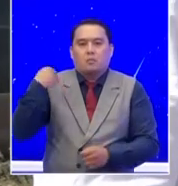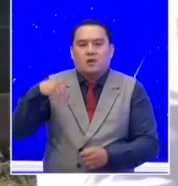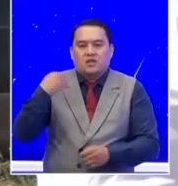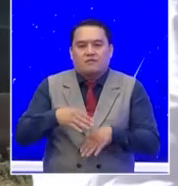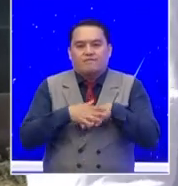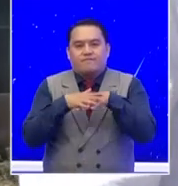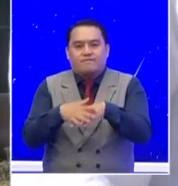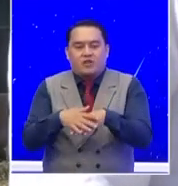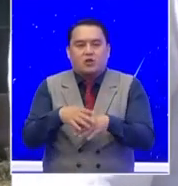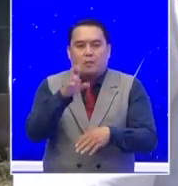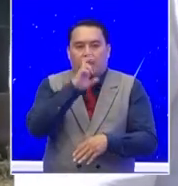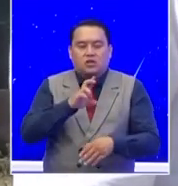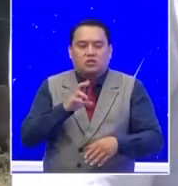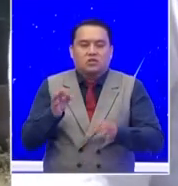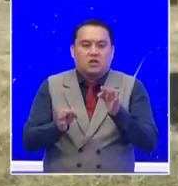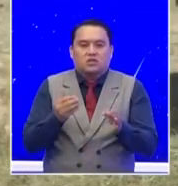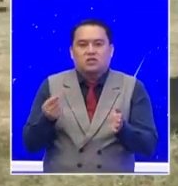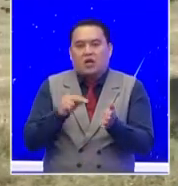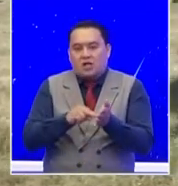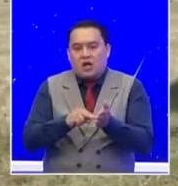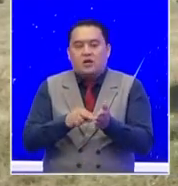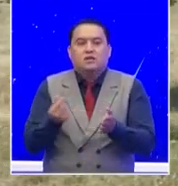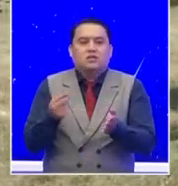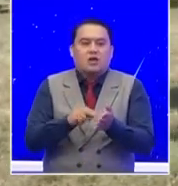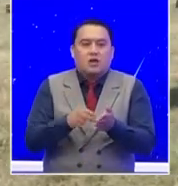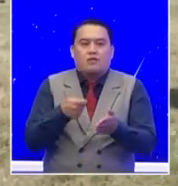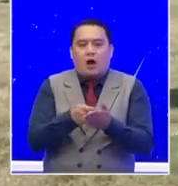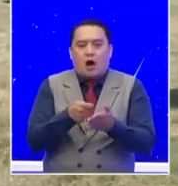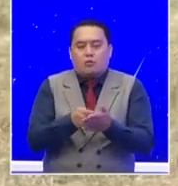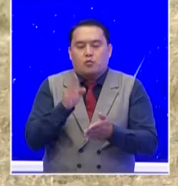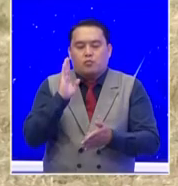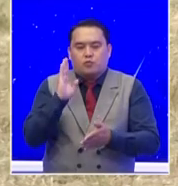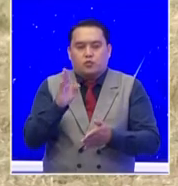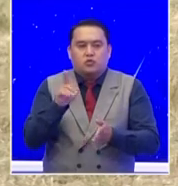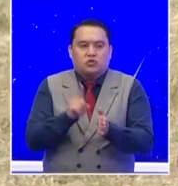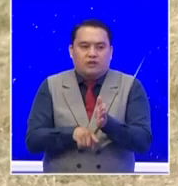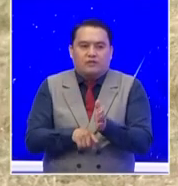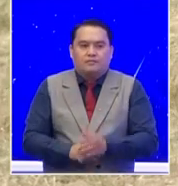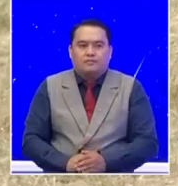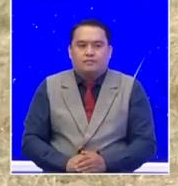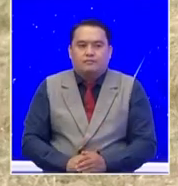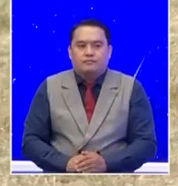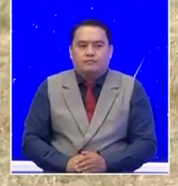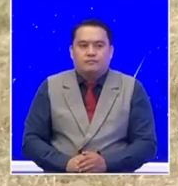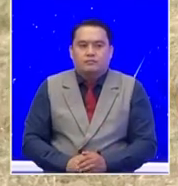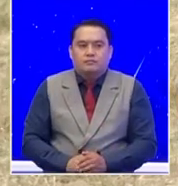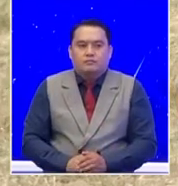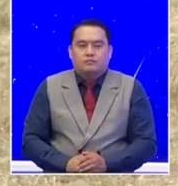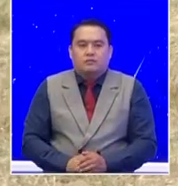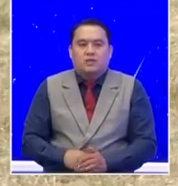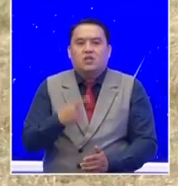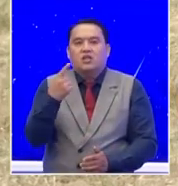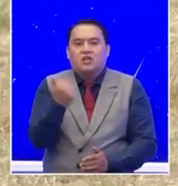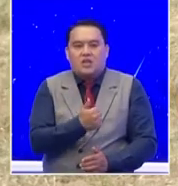выделение к сэмпла снижены стабильной цене себестоимость кормов окупится зима drop the world as поставила на у хант уже